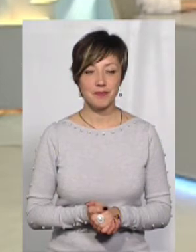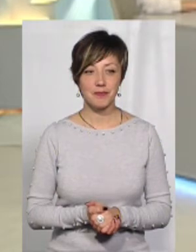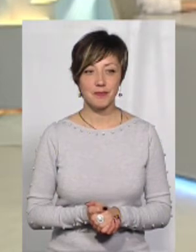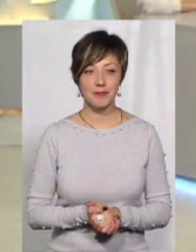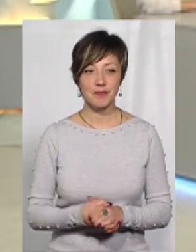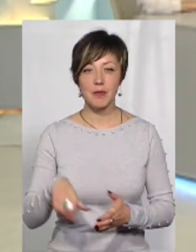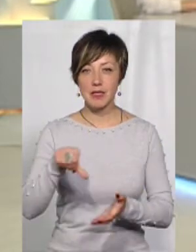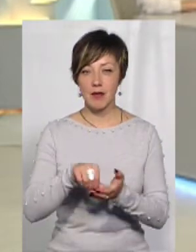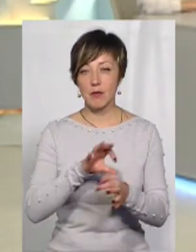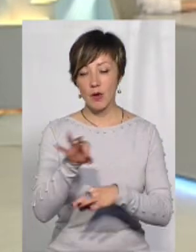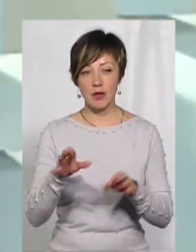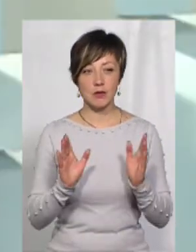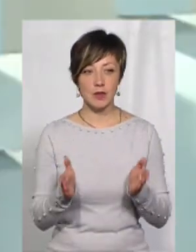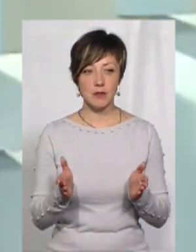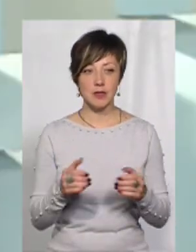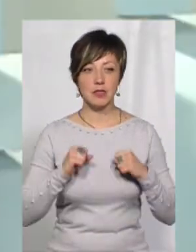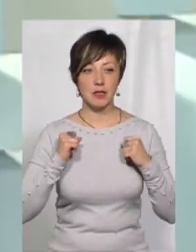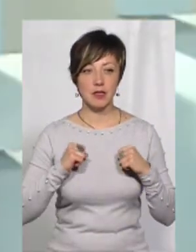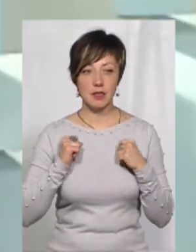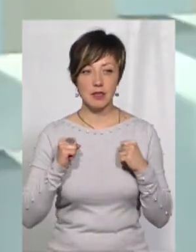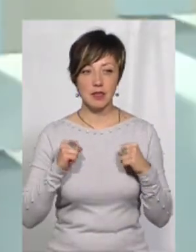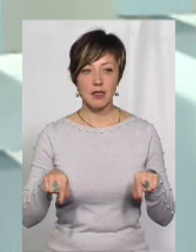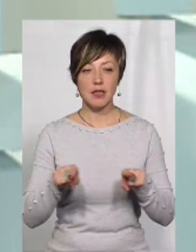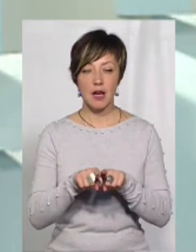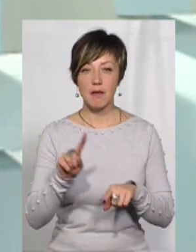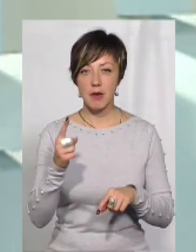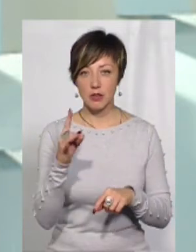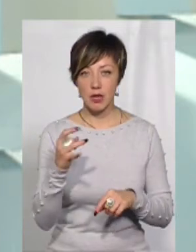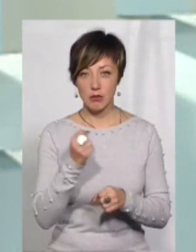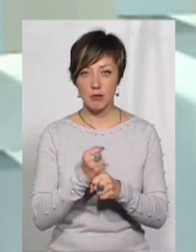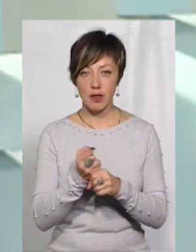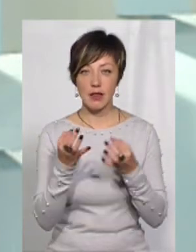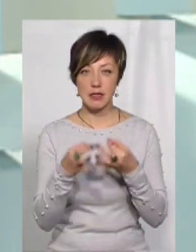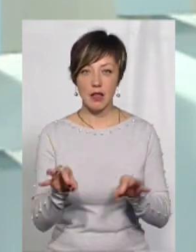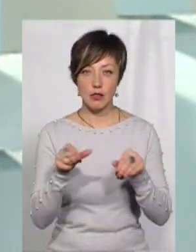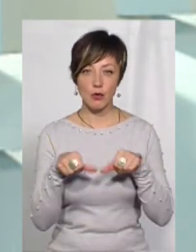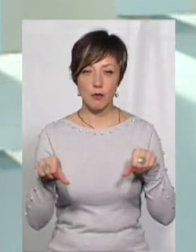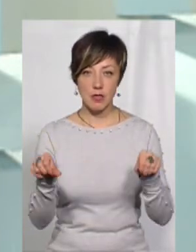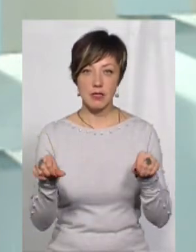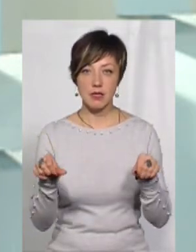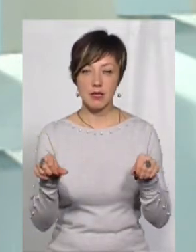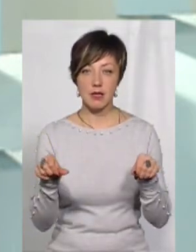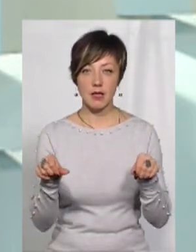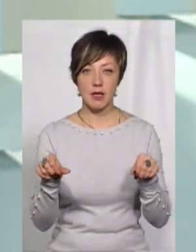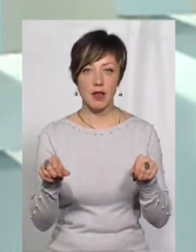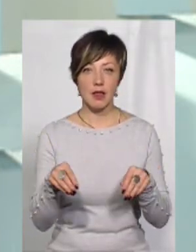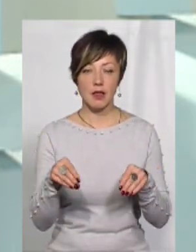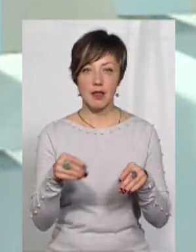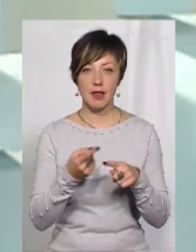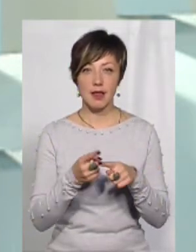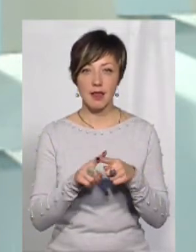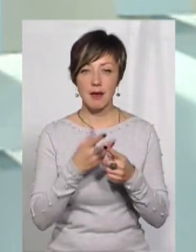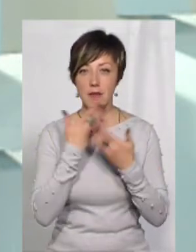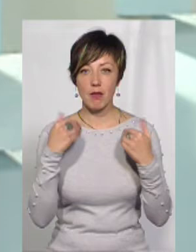які представили проекти. Тобто будемо старатися, так як і перший раз, робити незалежну комісію, яка б не